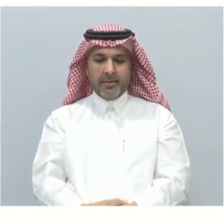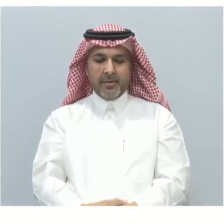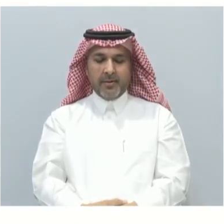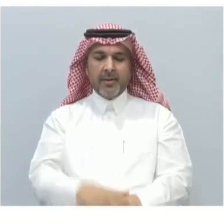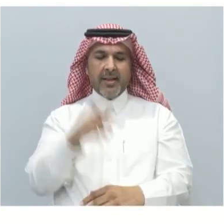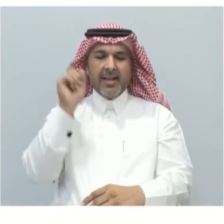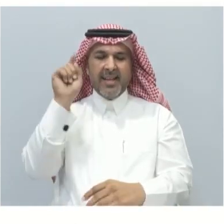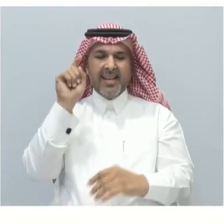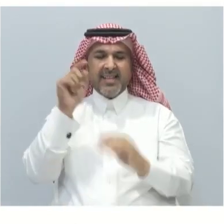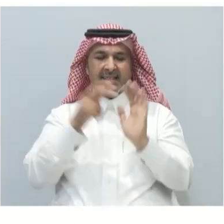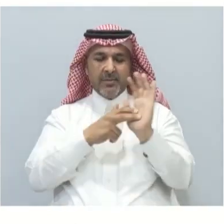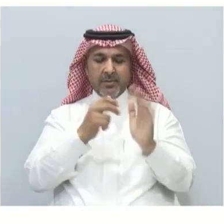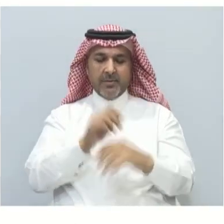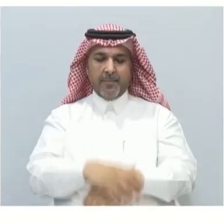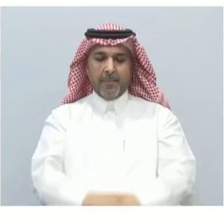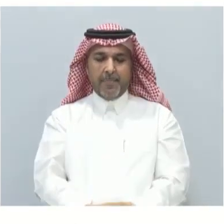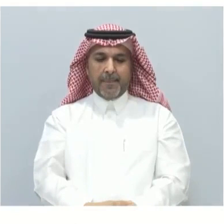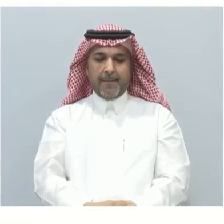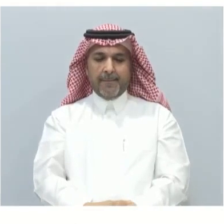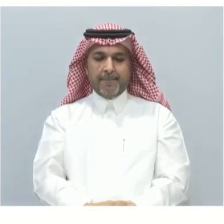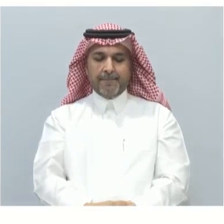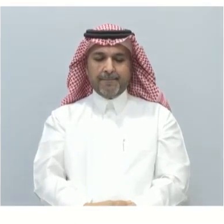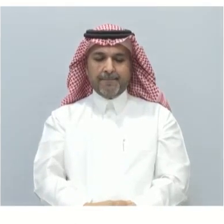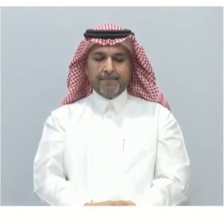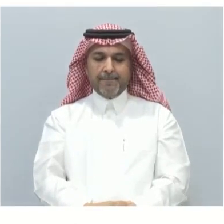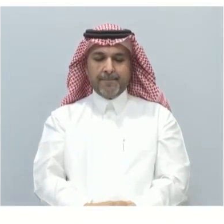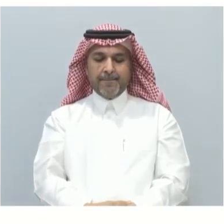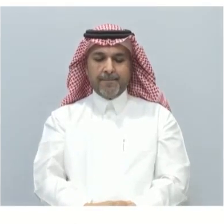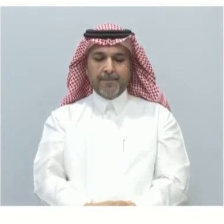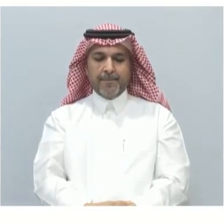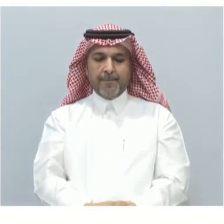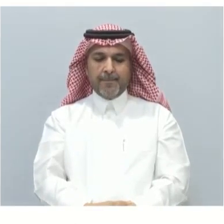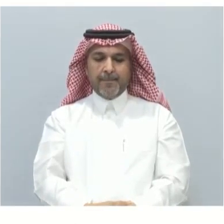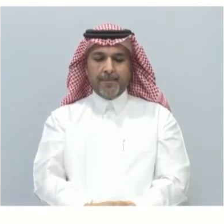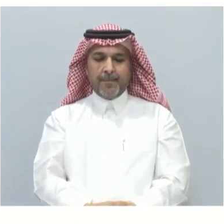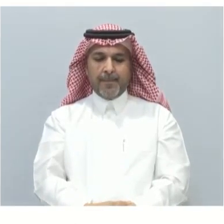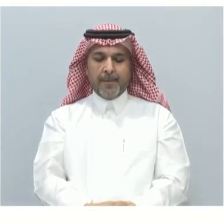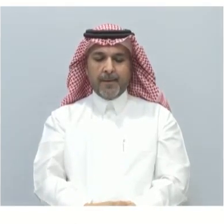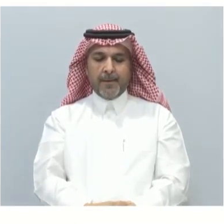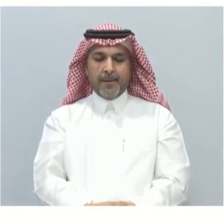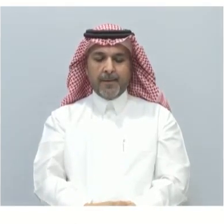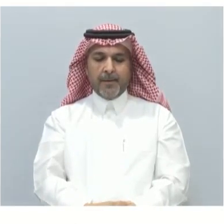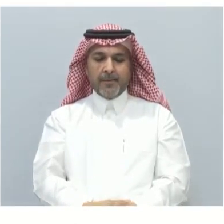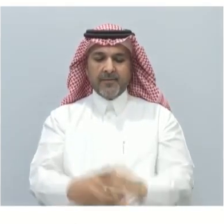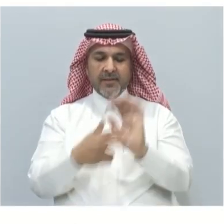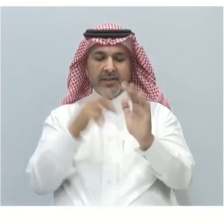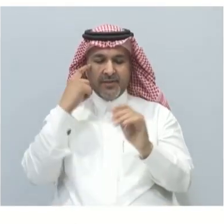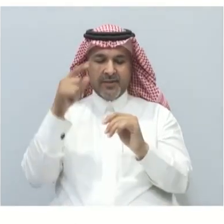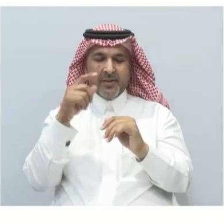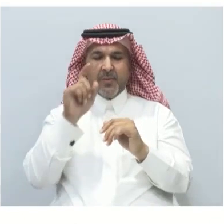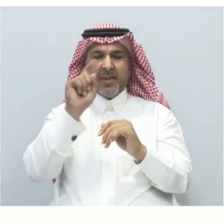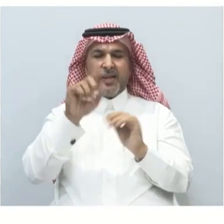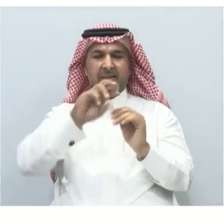ان لان الواحد هو عباره عن اي عدد اس صفر وبالتالي راح نقول ان واحد ناقص اكس يساوي صفر